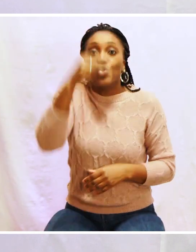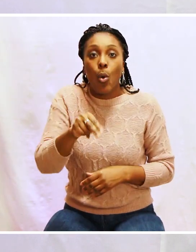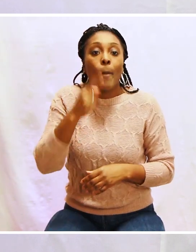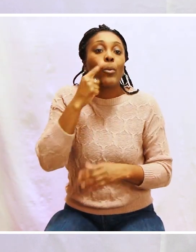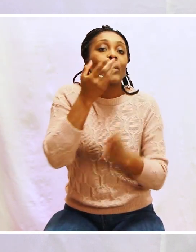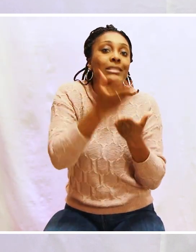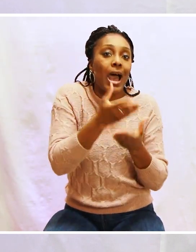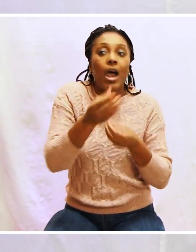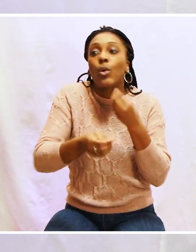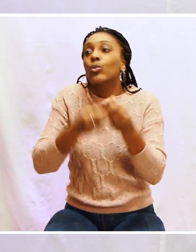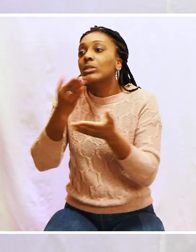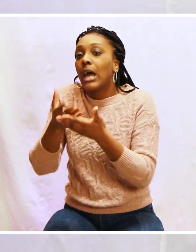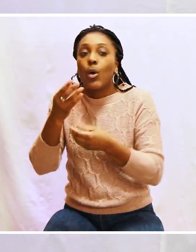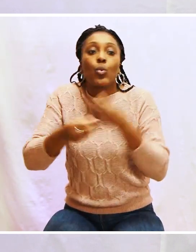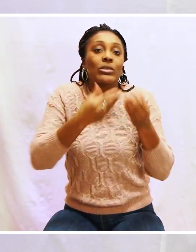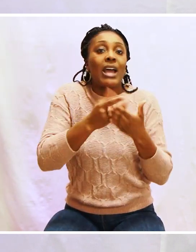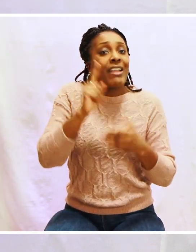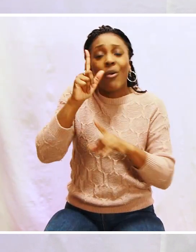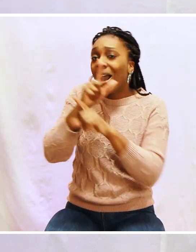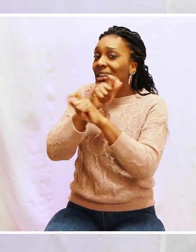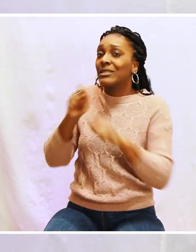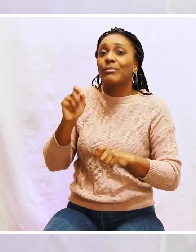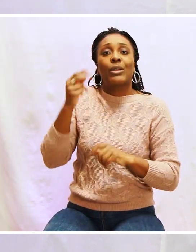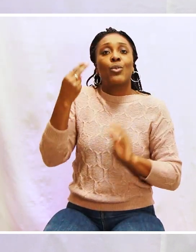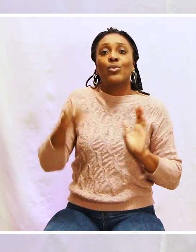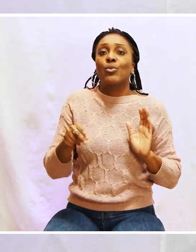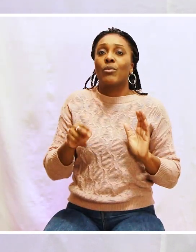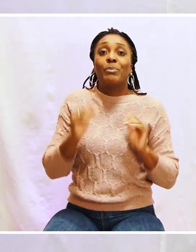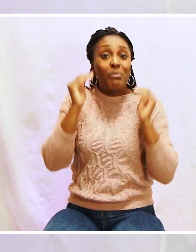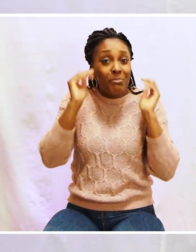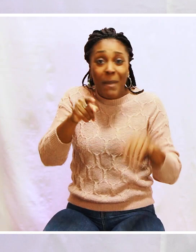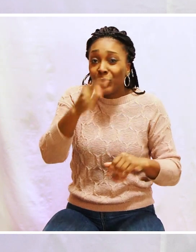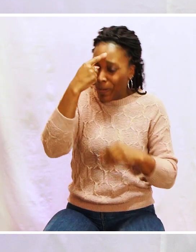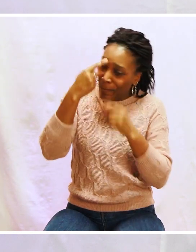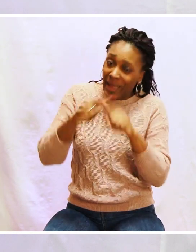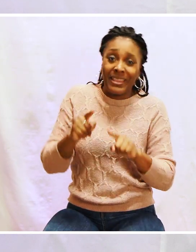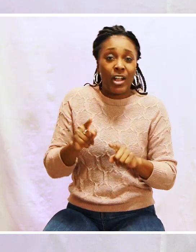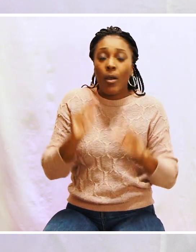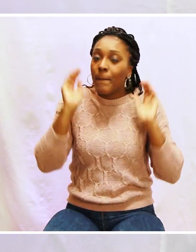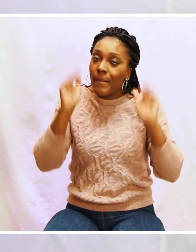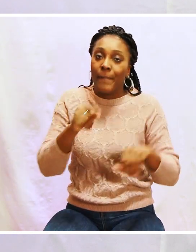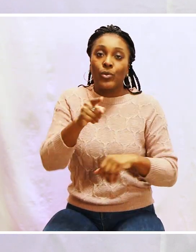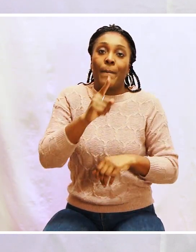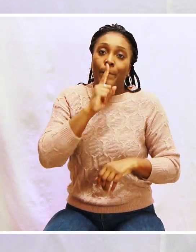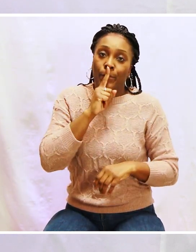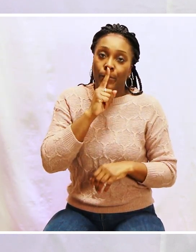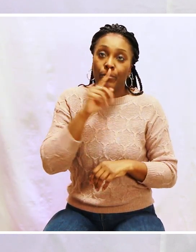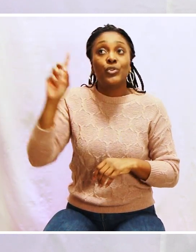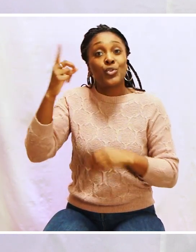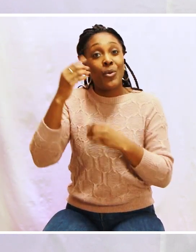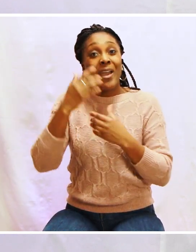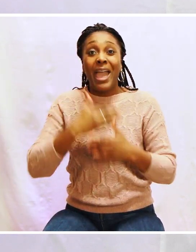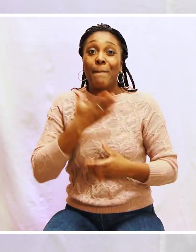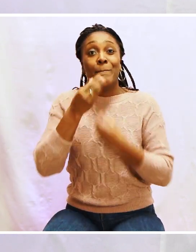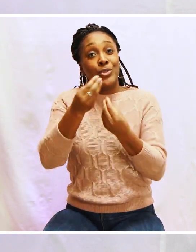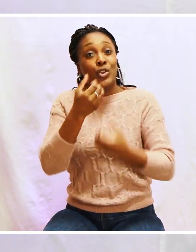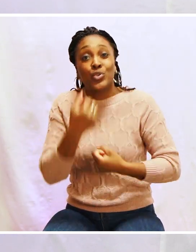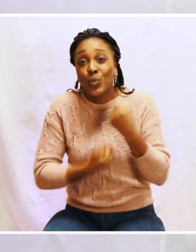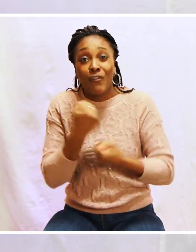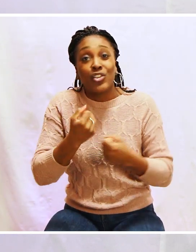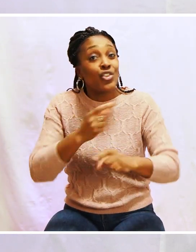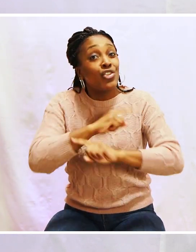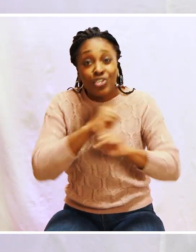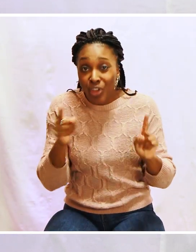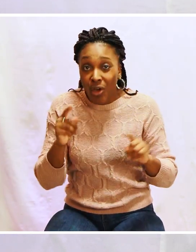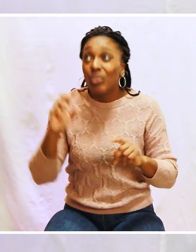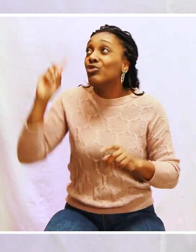domaine, respecte ce non, même si c'est légitime que tu le vives. Dieu ne fait pas ça par hasard, pas pour faire souffrir ses enfants. Il avait un